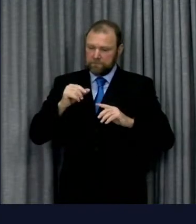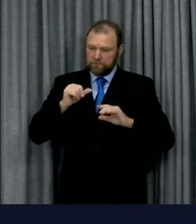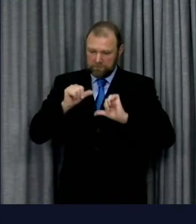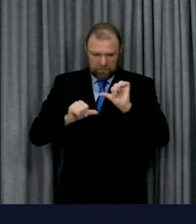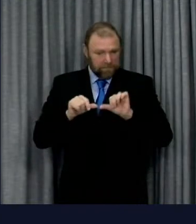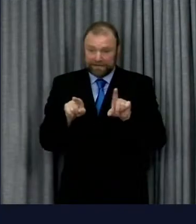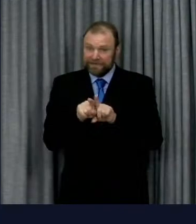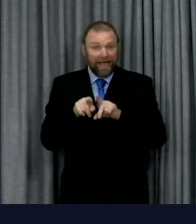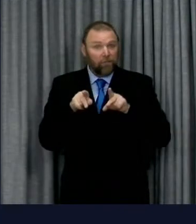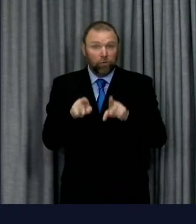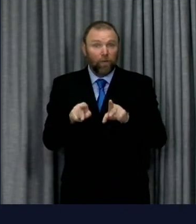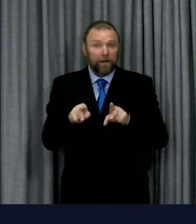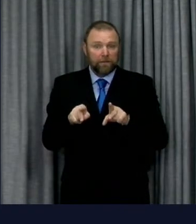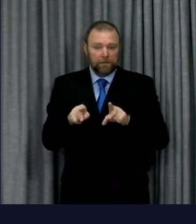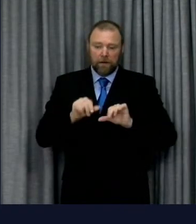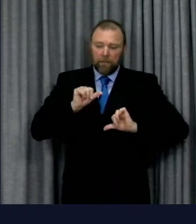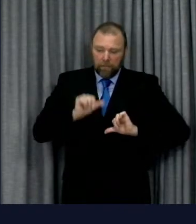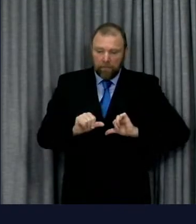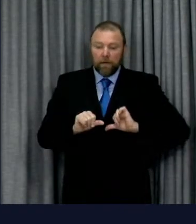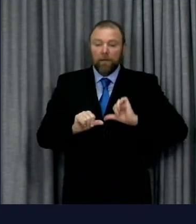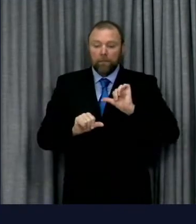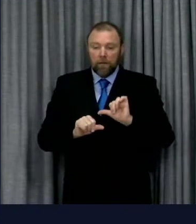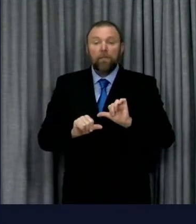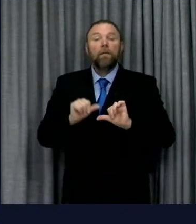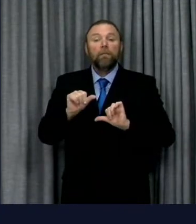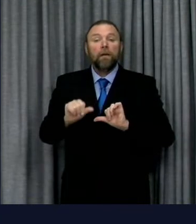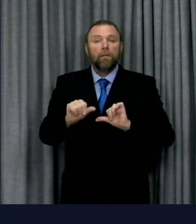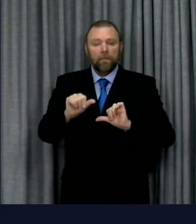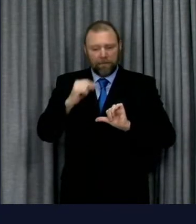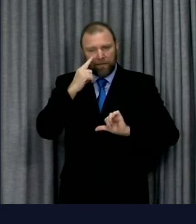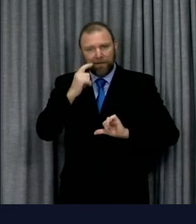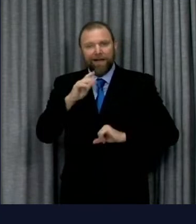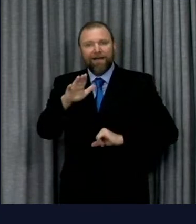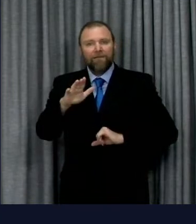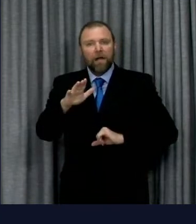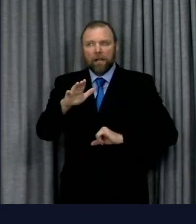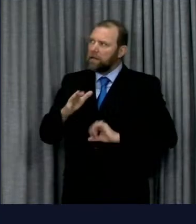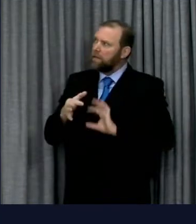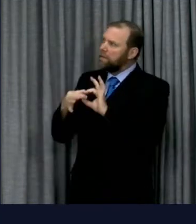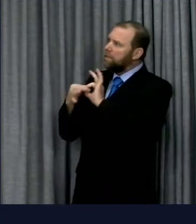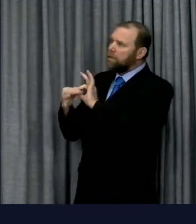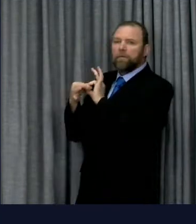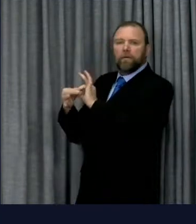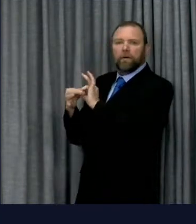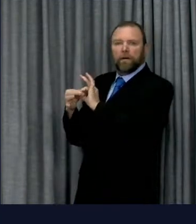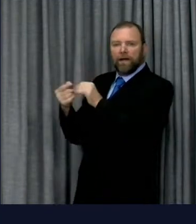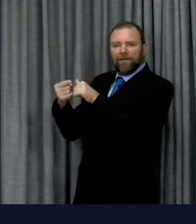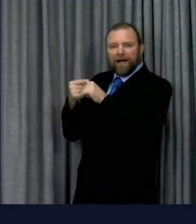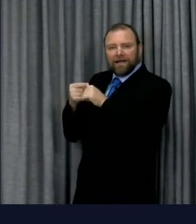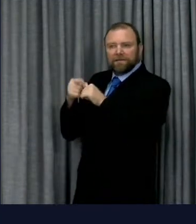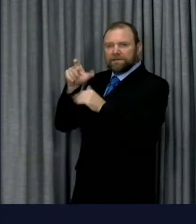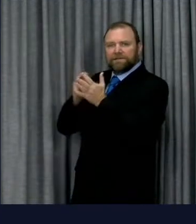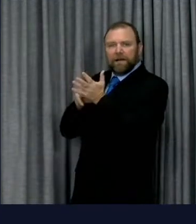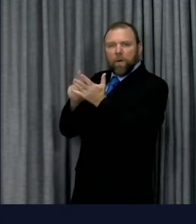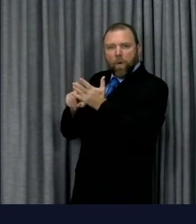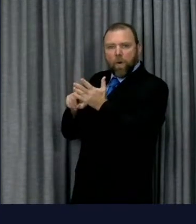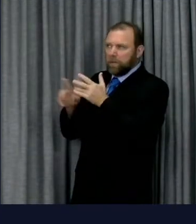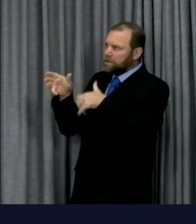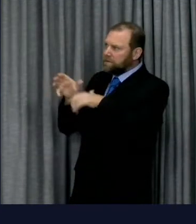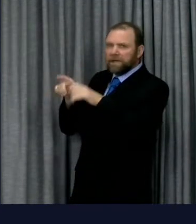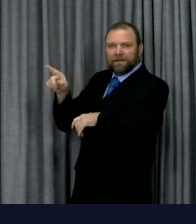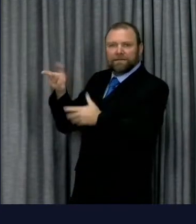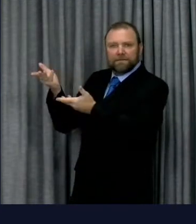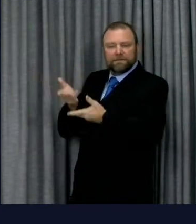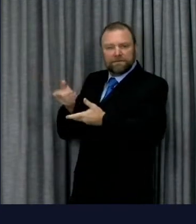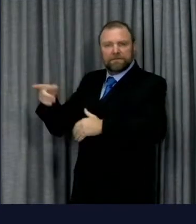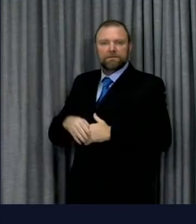mynd ar ôl y gweinyddiaeth ac cyngor clinigol sy'n dod ato ni. Ni wedi gwybod